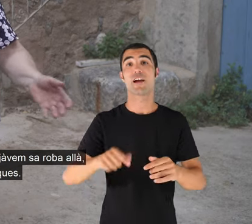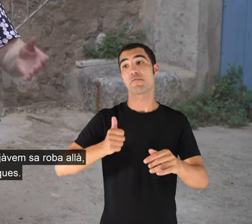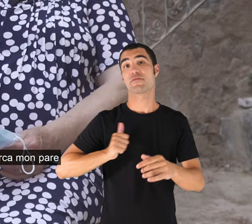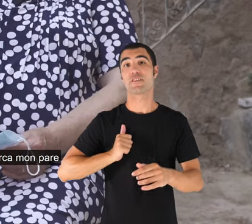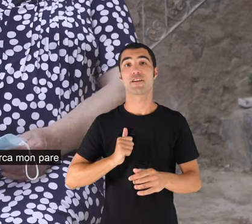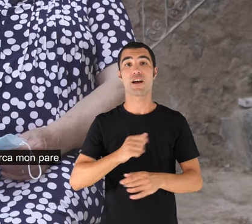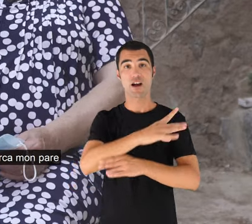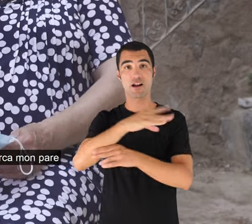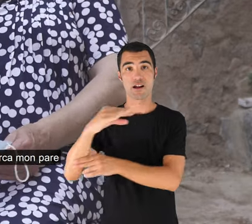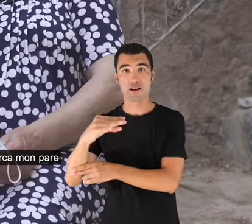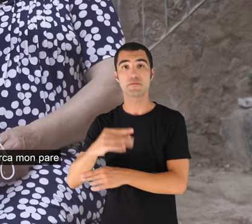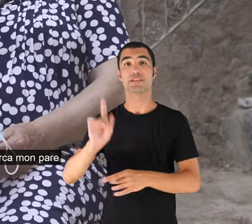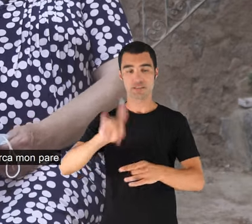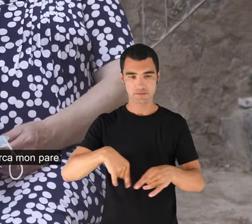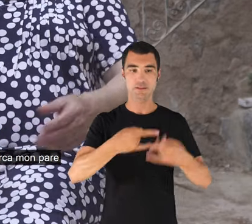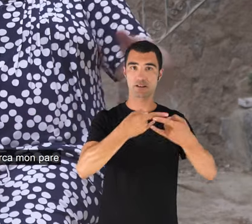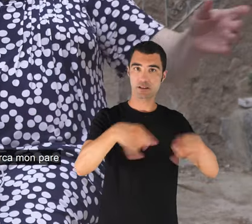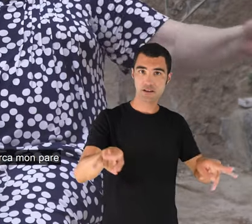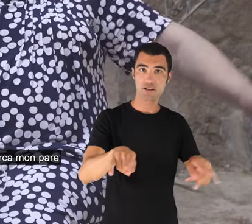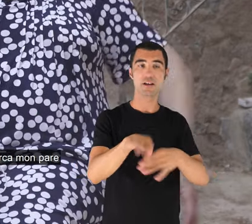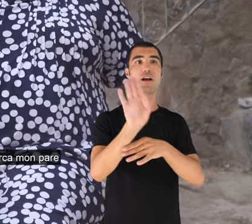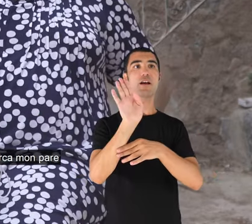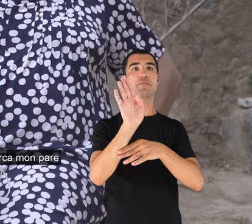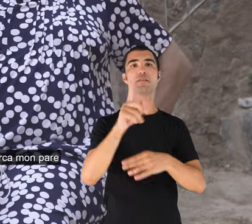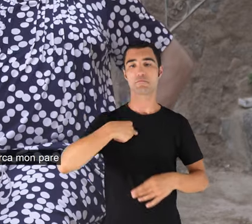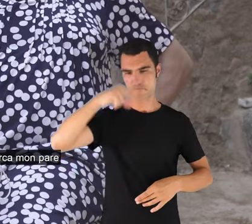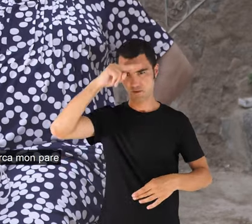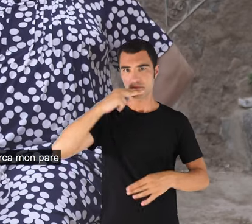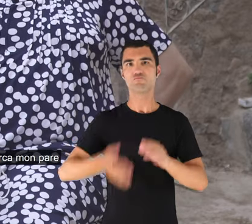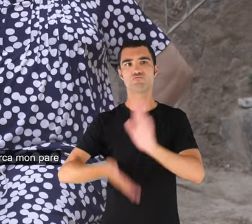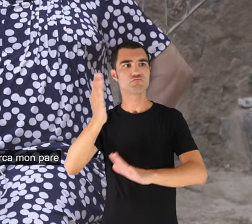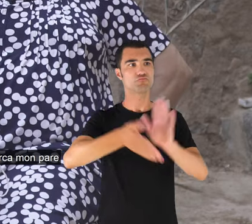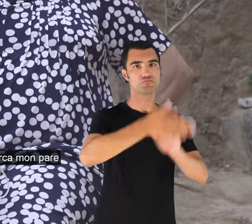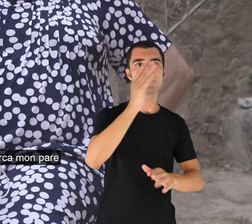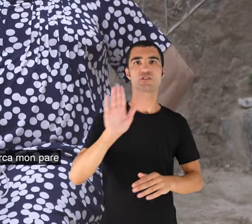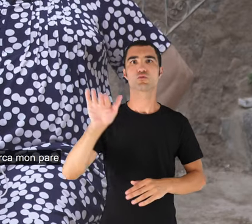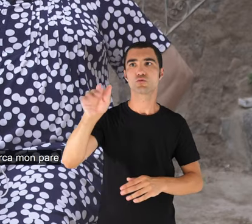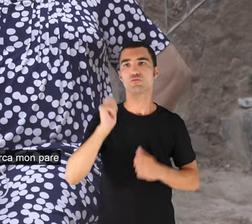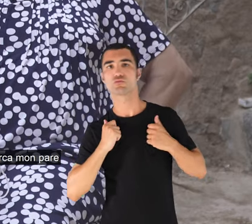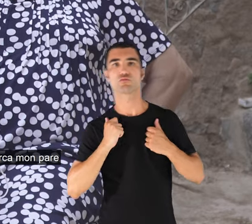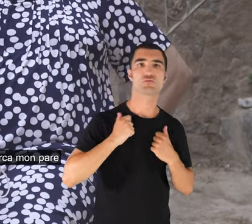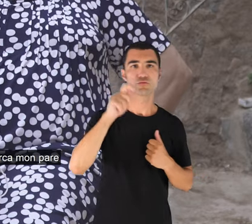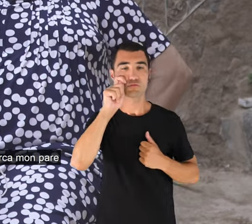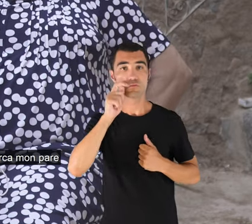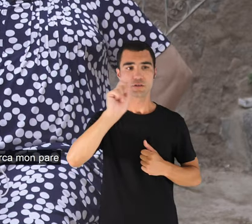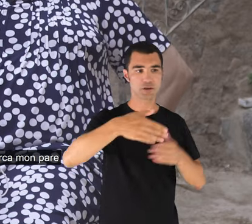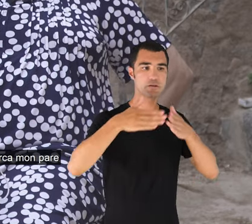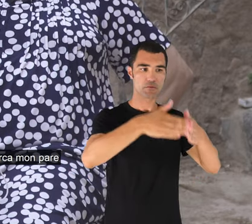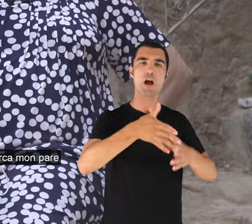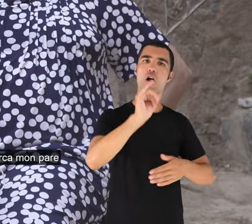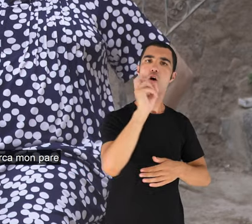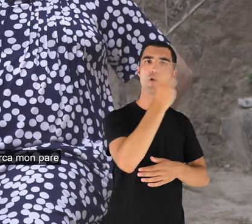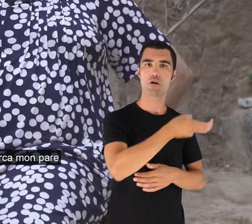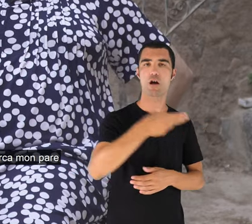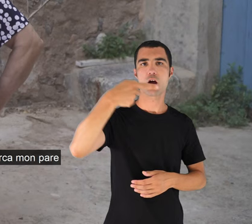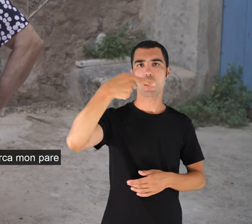hamaques d'aquestes, i mon pare feia excursions. Teníem el Gabrielín, també, una altra barca que se deia el Gabrielín, i amb aquesta barca mon pare